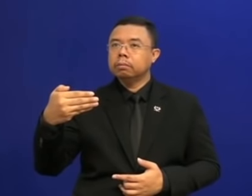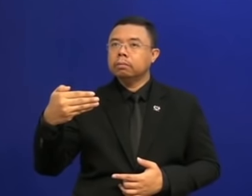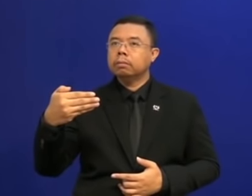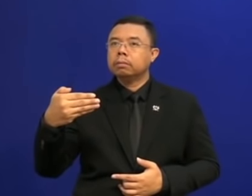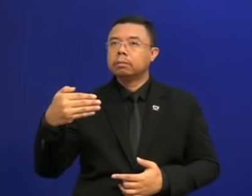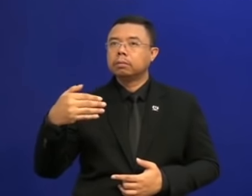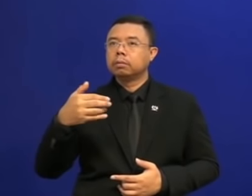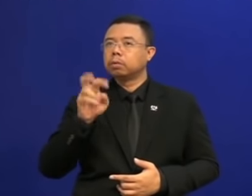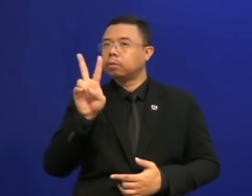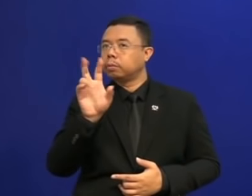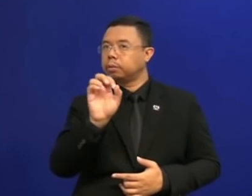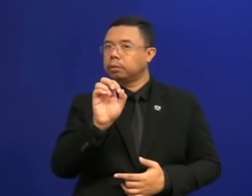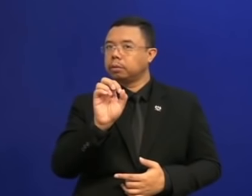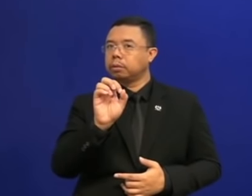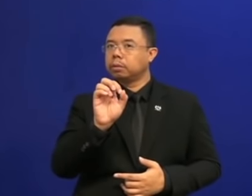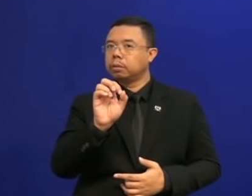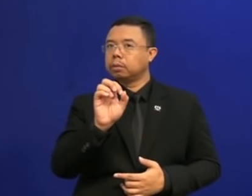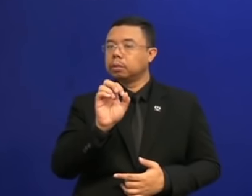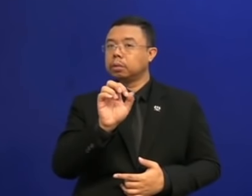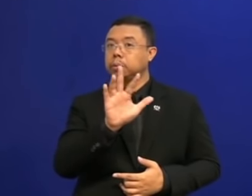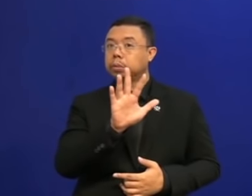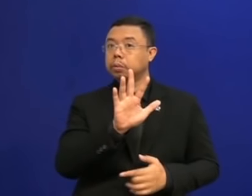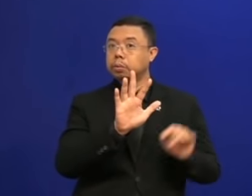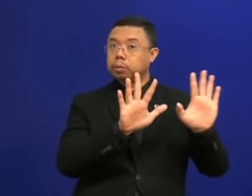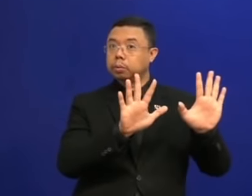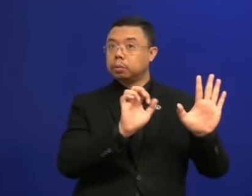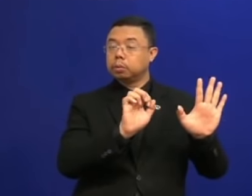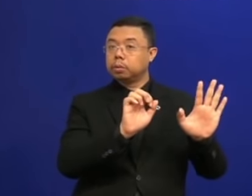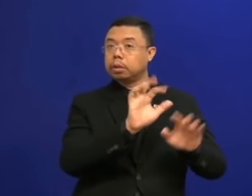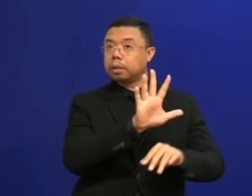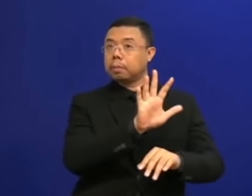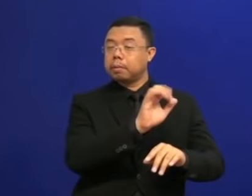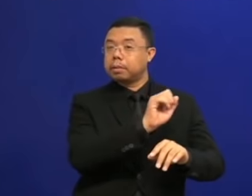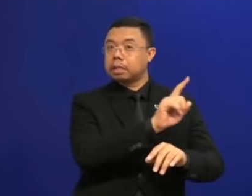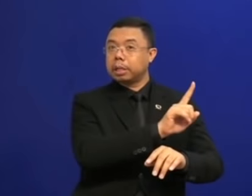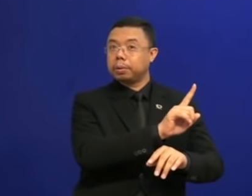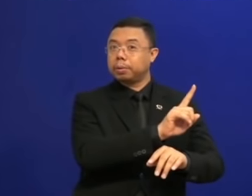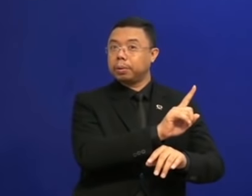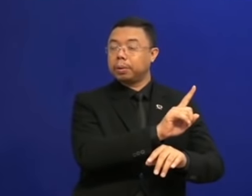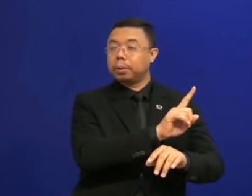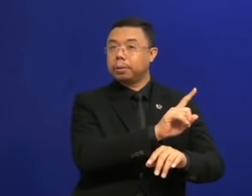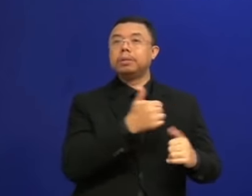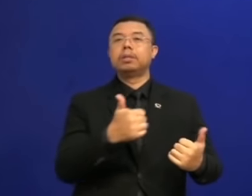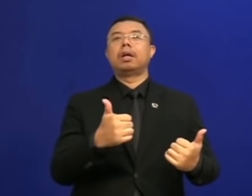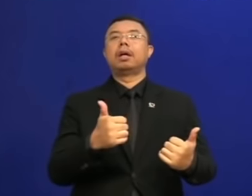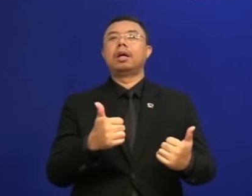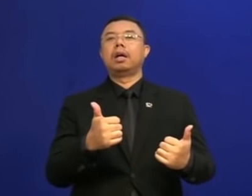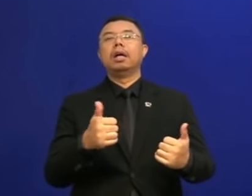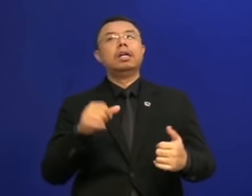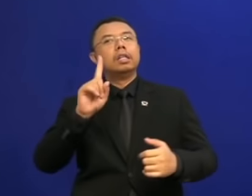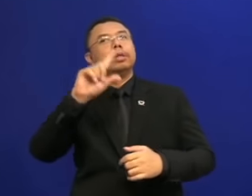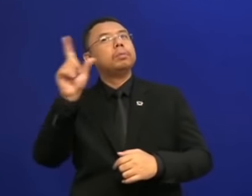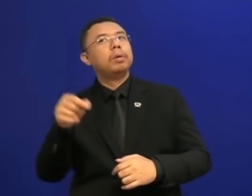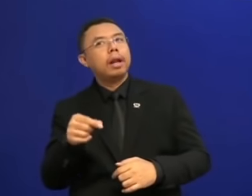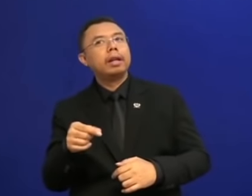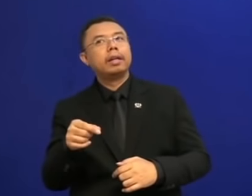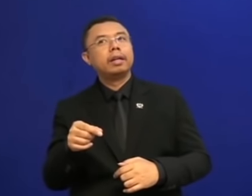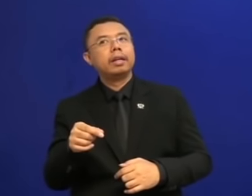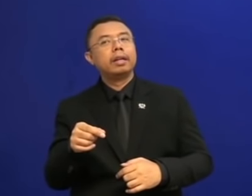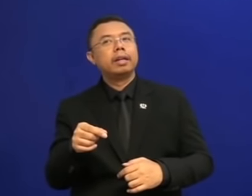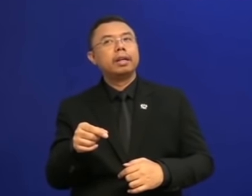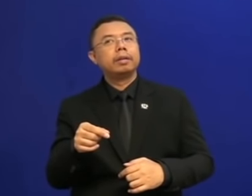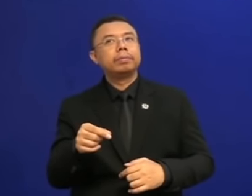bisa 20, bisa 10, bisa 5, bisa setahun, bisa 1 bulan,